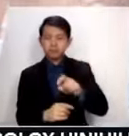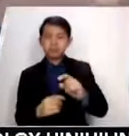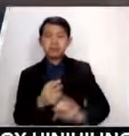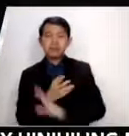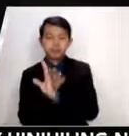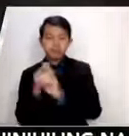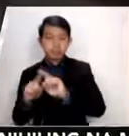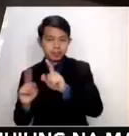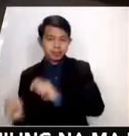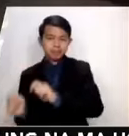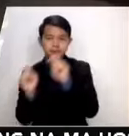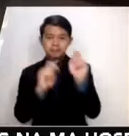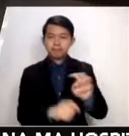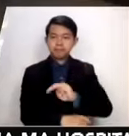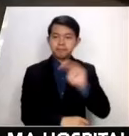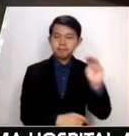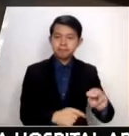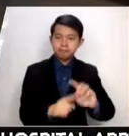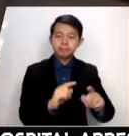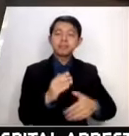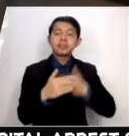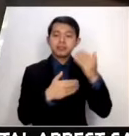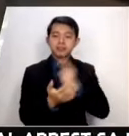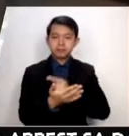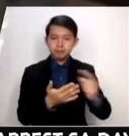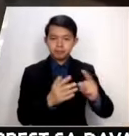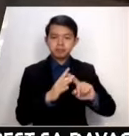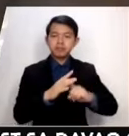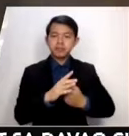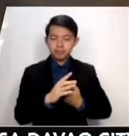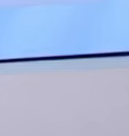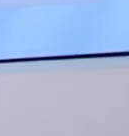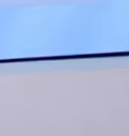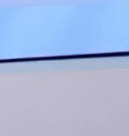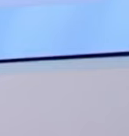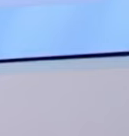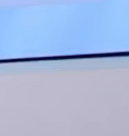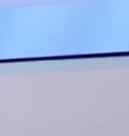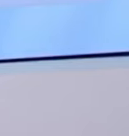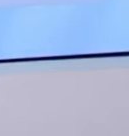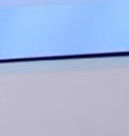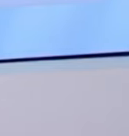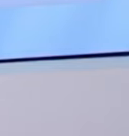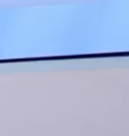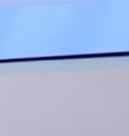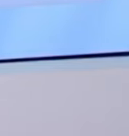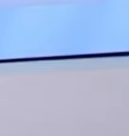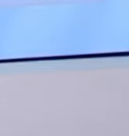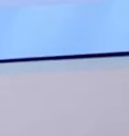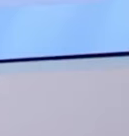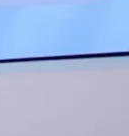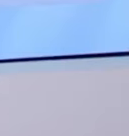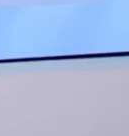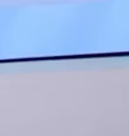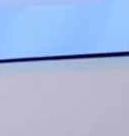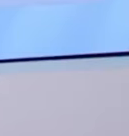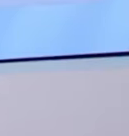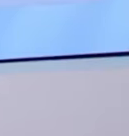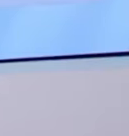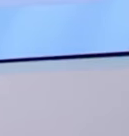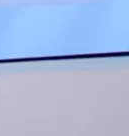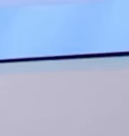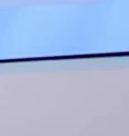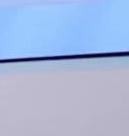kaso. Joseph Morong, nagbabalita para sa GMA Integrated News. Huwag magpahuli sa mga balitang dapat ninyong